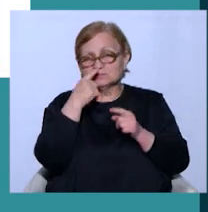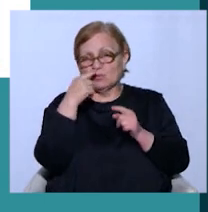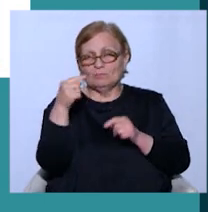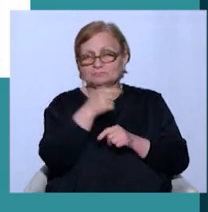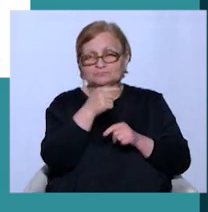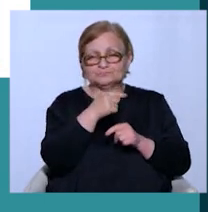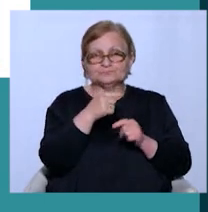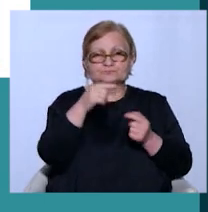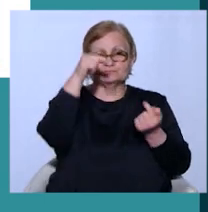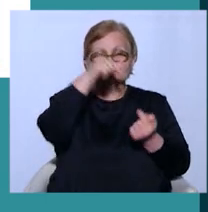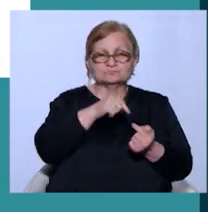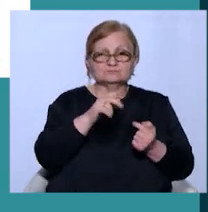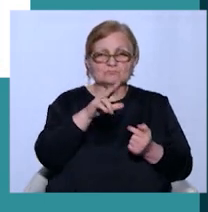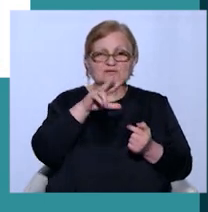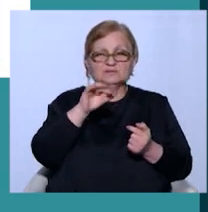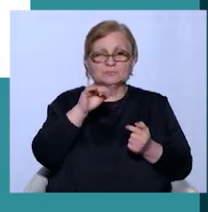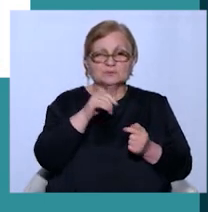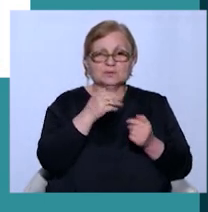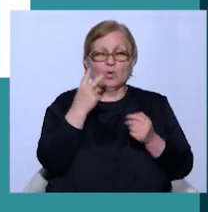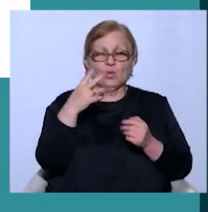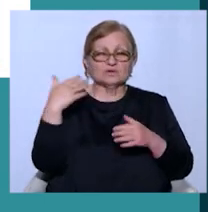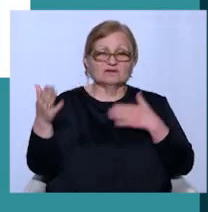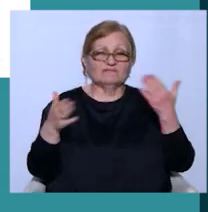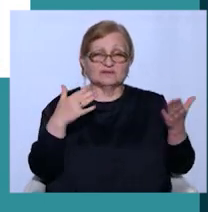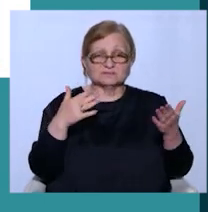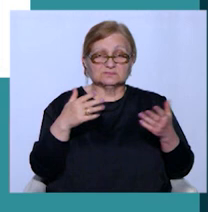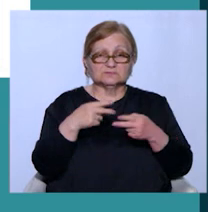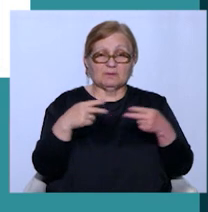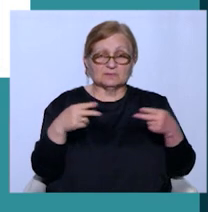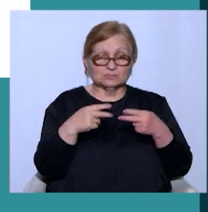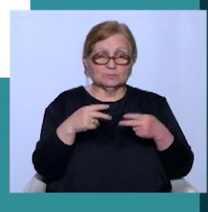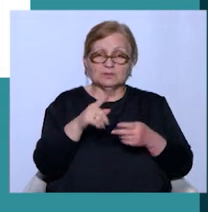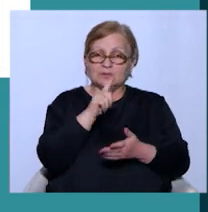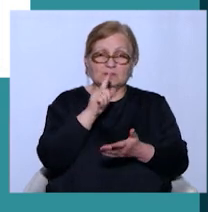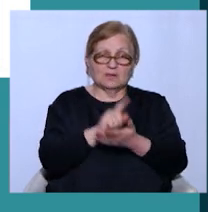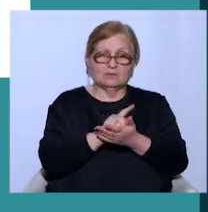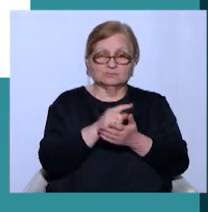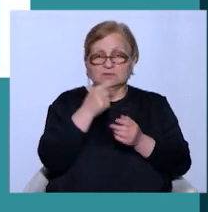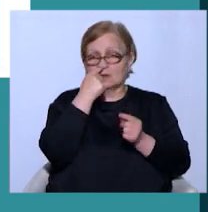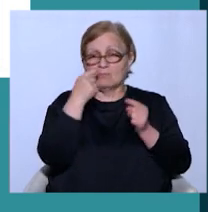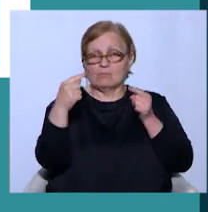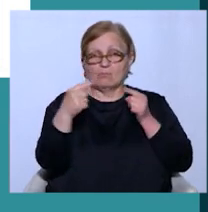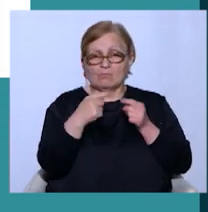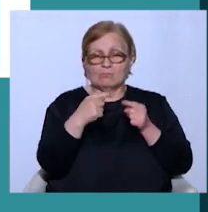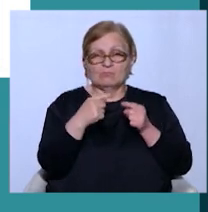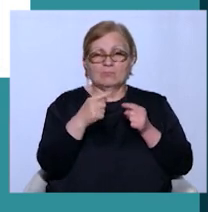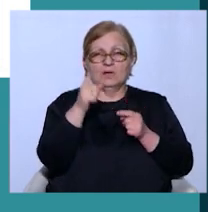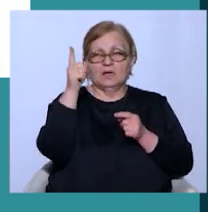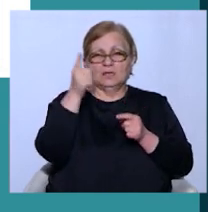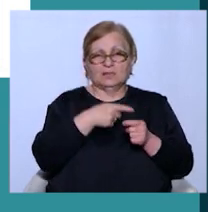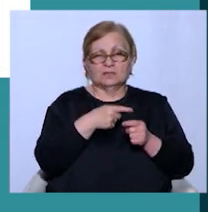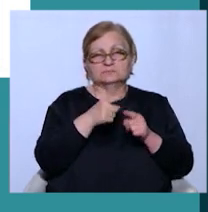კათეტის ფარდობას ჰიპოტენუზასთან, ანუ გვიჩვენებს ორი გვერდის ფარდობას. ოღონდ აუცილებლად მოპირდაპირე კათეტის